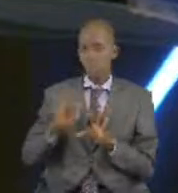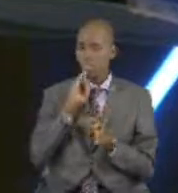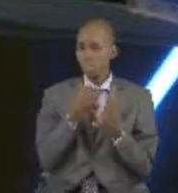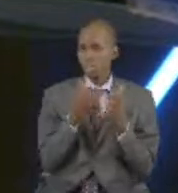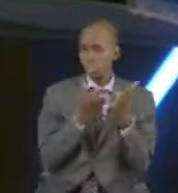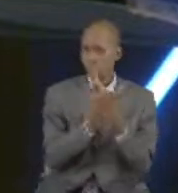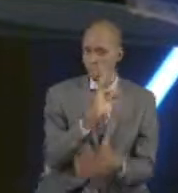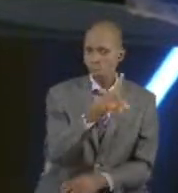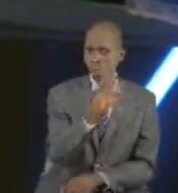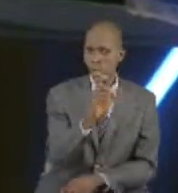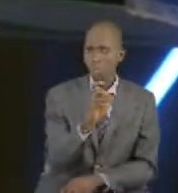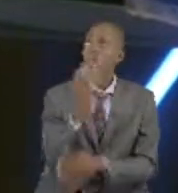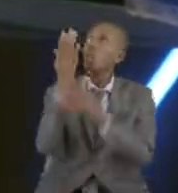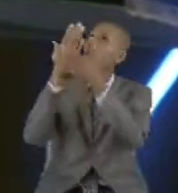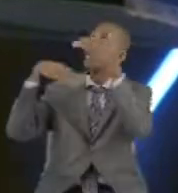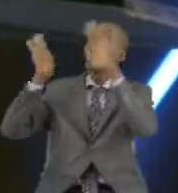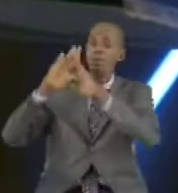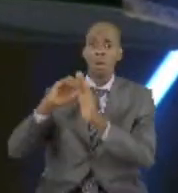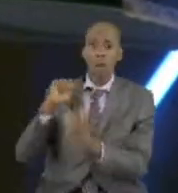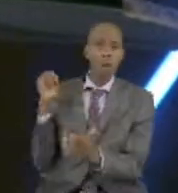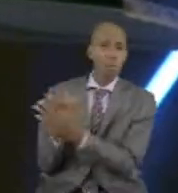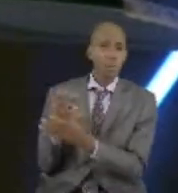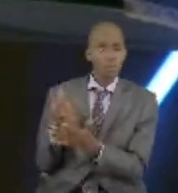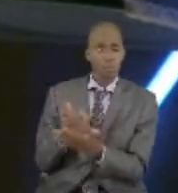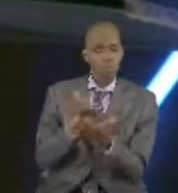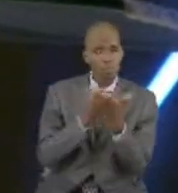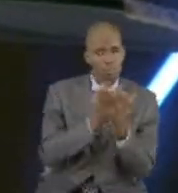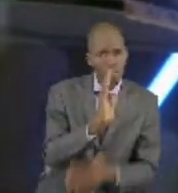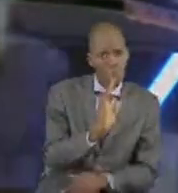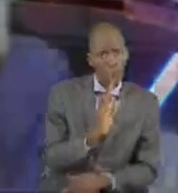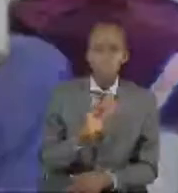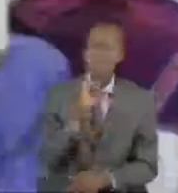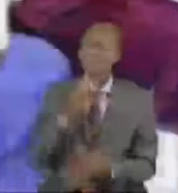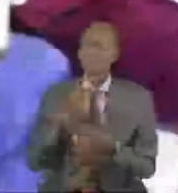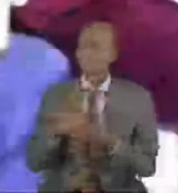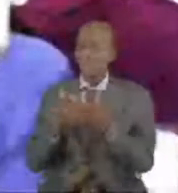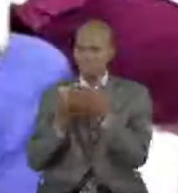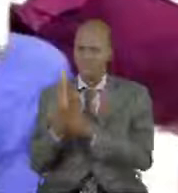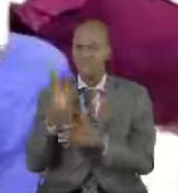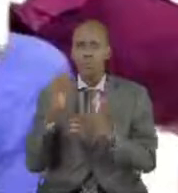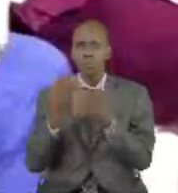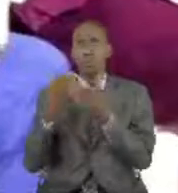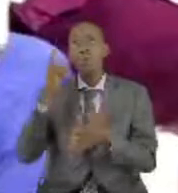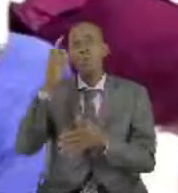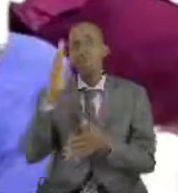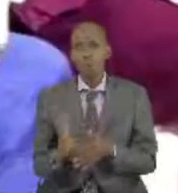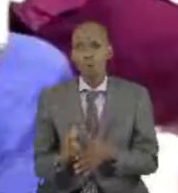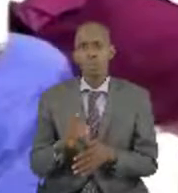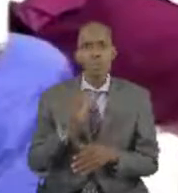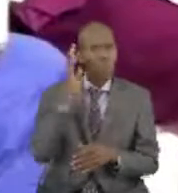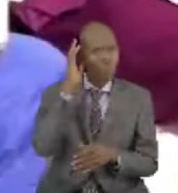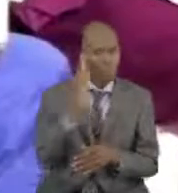ciel? Est-ce que cela est approuvé par vous-même qui avez vécu par Christ physiquement? Vous étiez avec lui face à